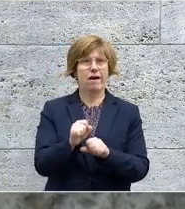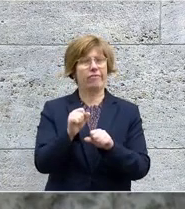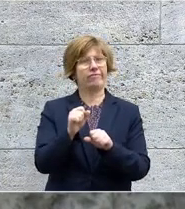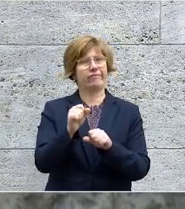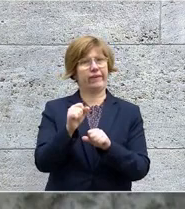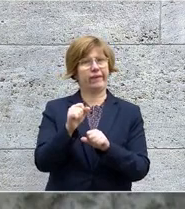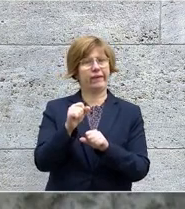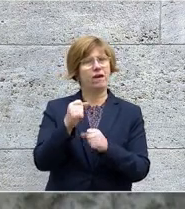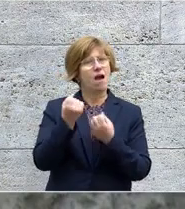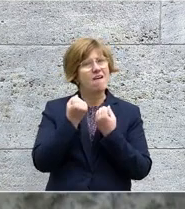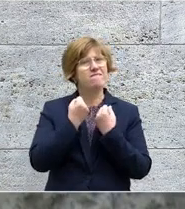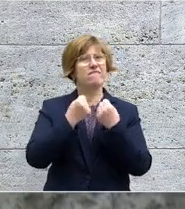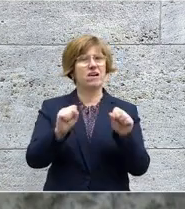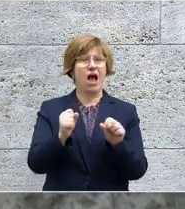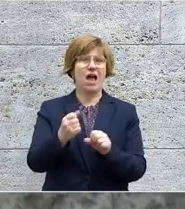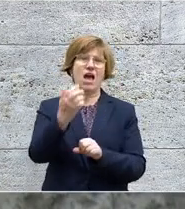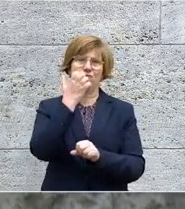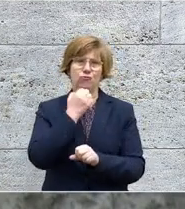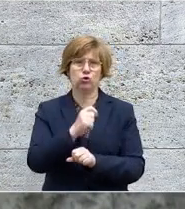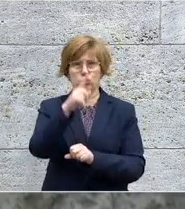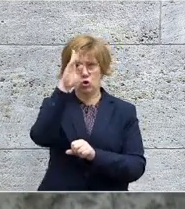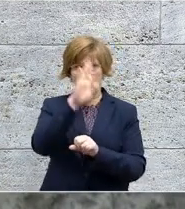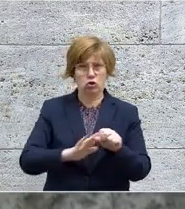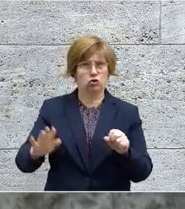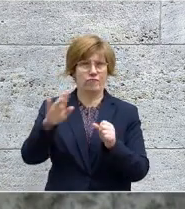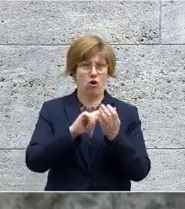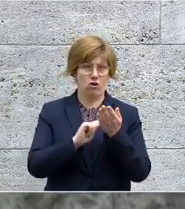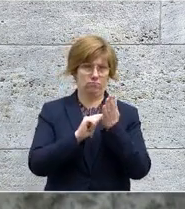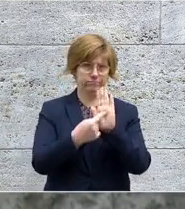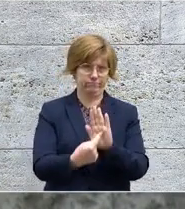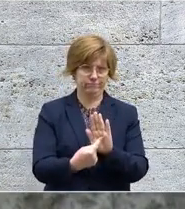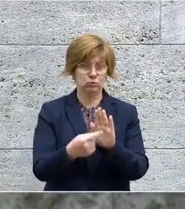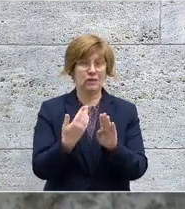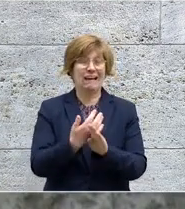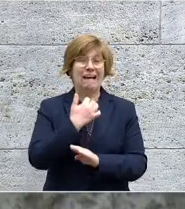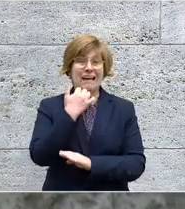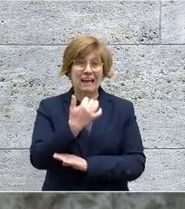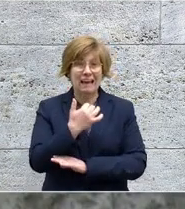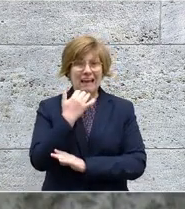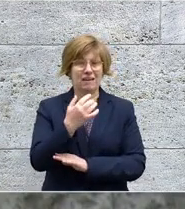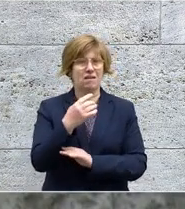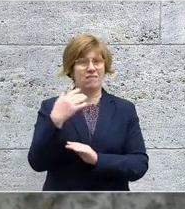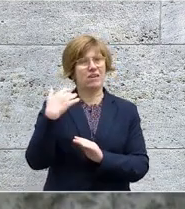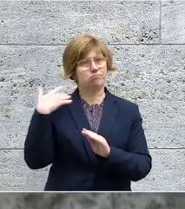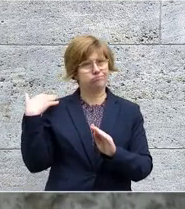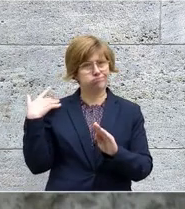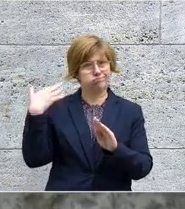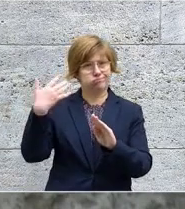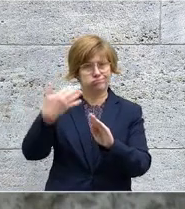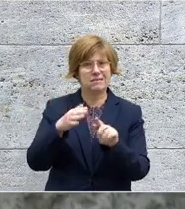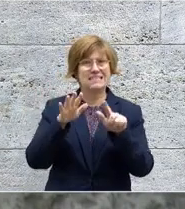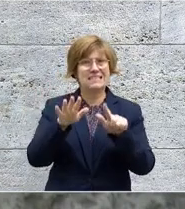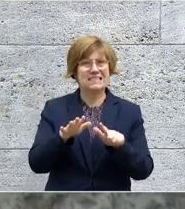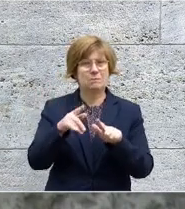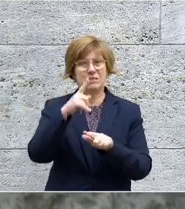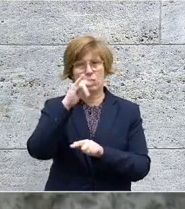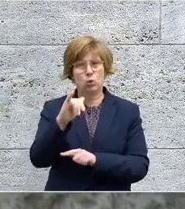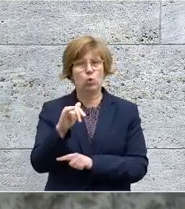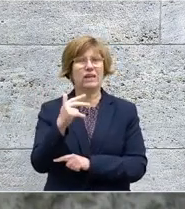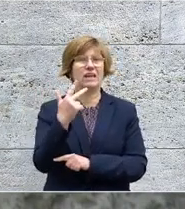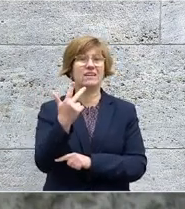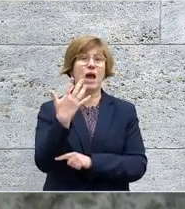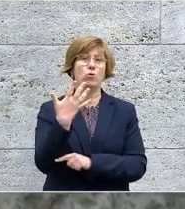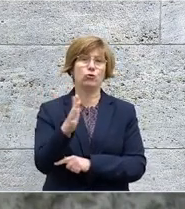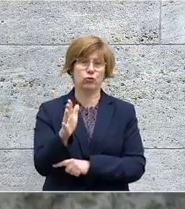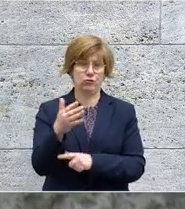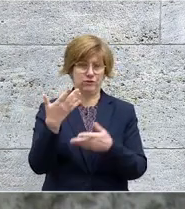Fanal des Freiheitswillens des deutschen Volkes gedeutet und in seiner Rede den Bogen zum 17. Juni